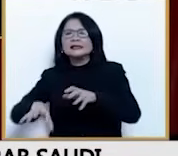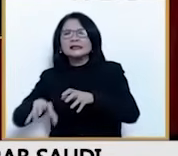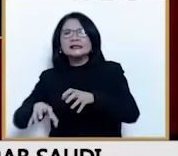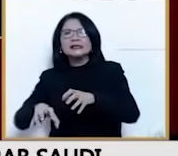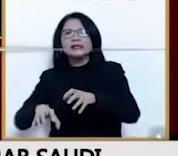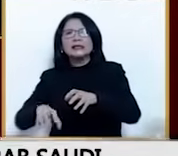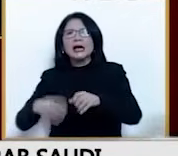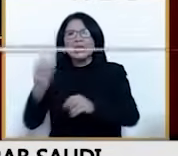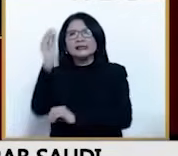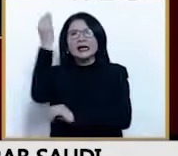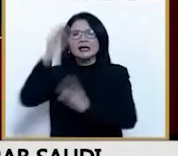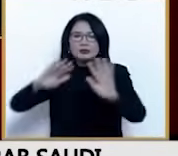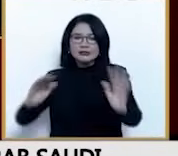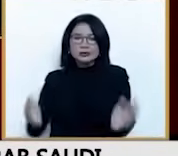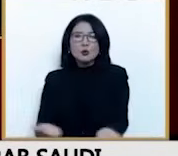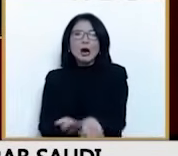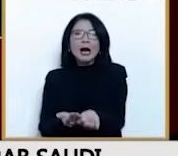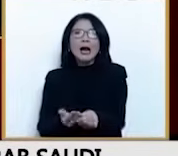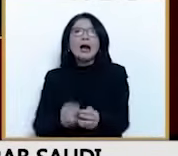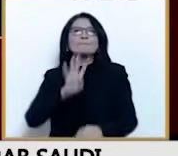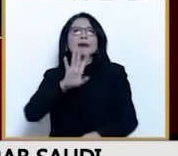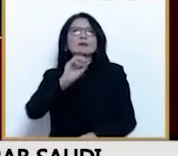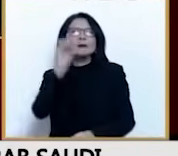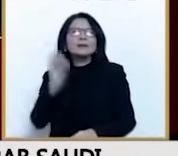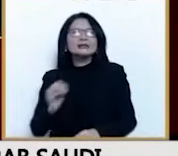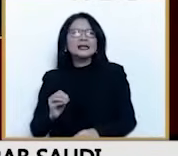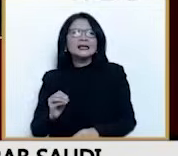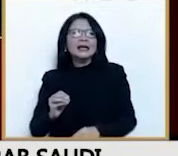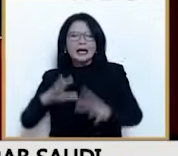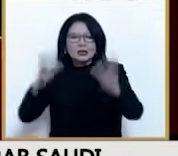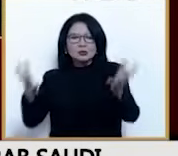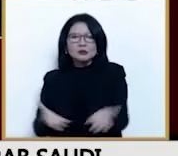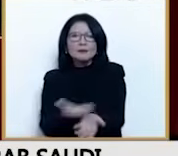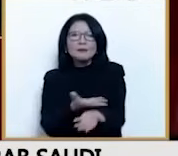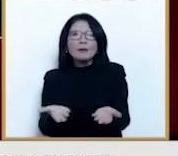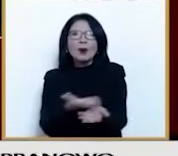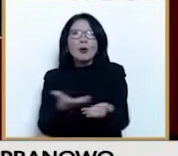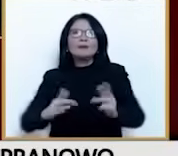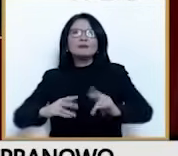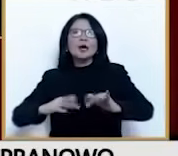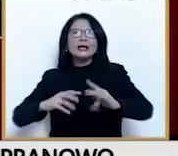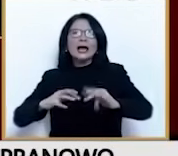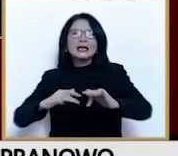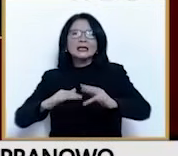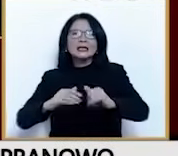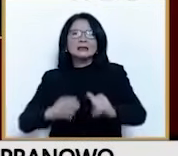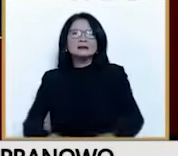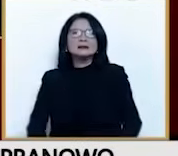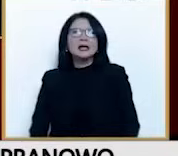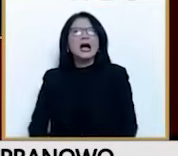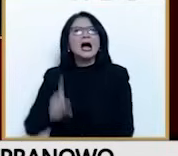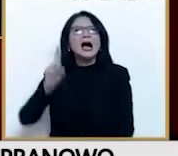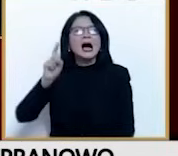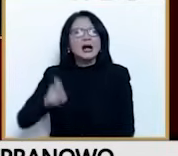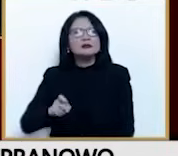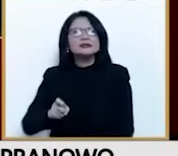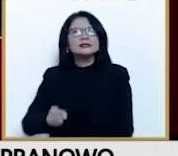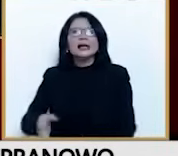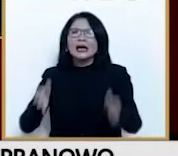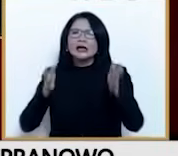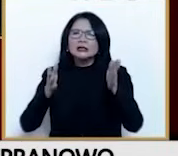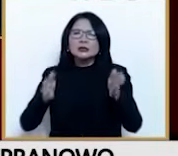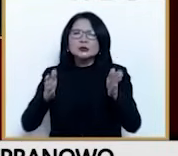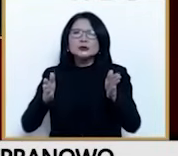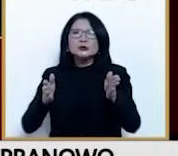daerah cekungan yang 40% itu berada di permukaan air. Sehingga perlu penanganan yang